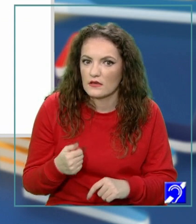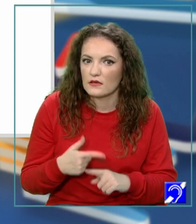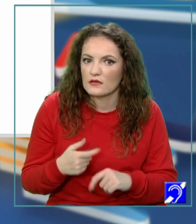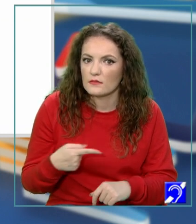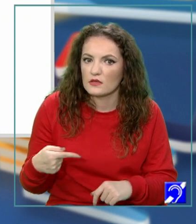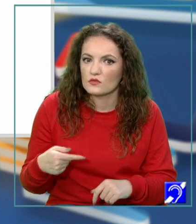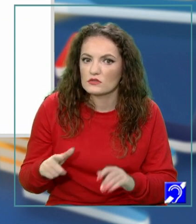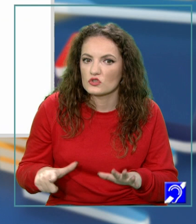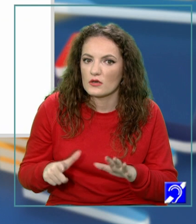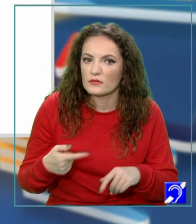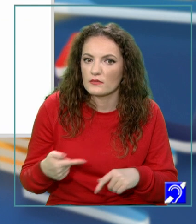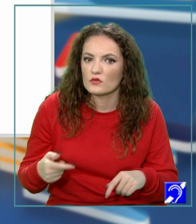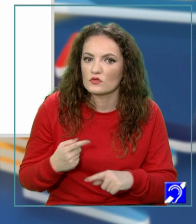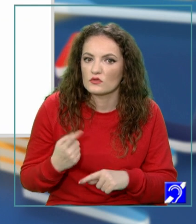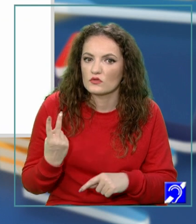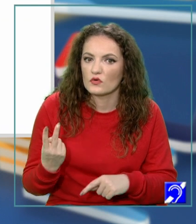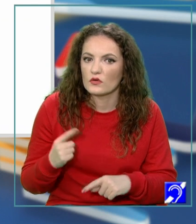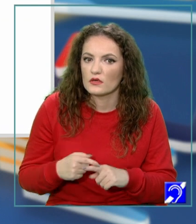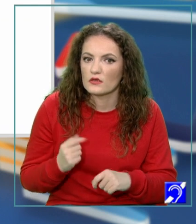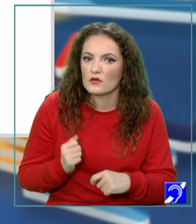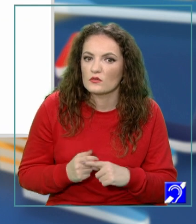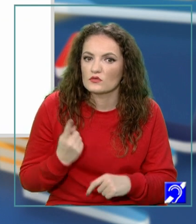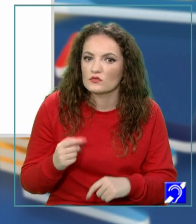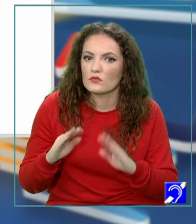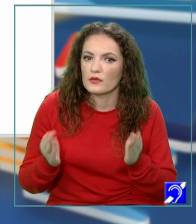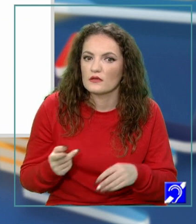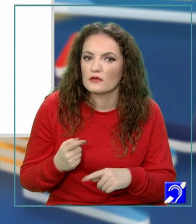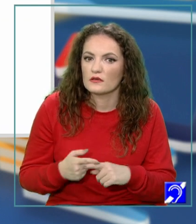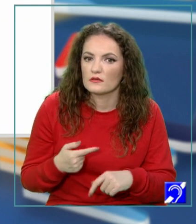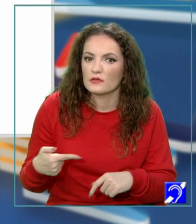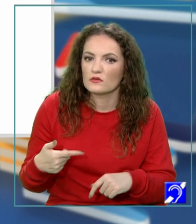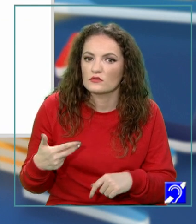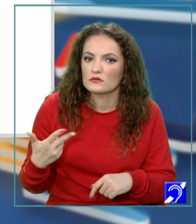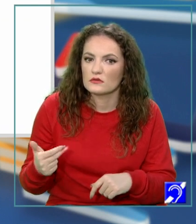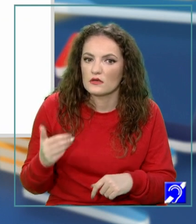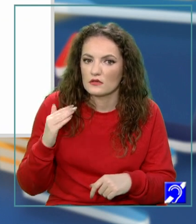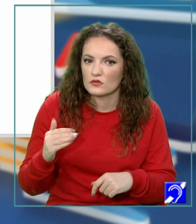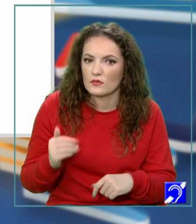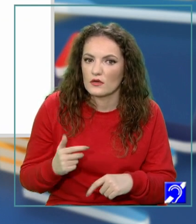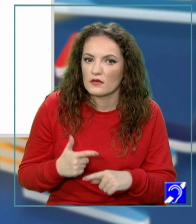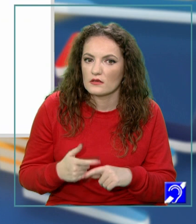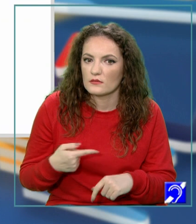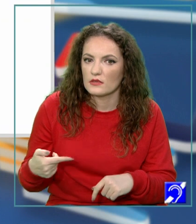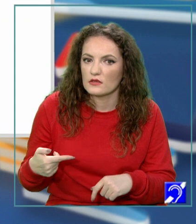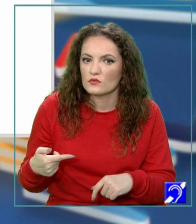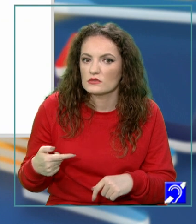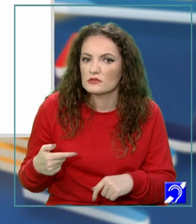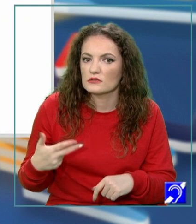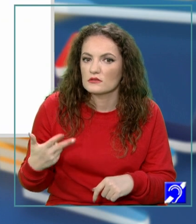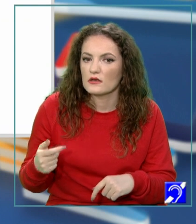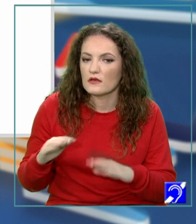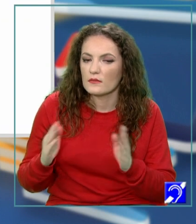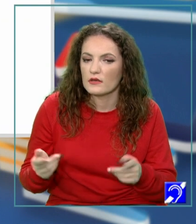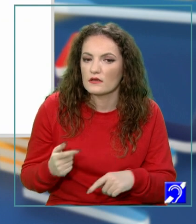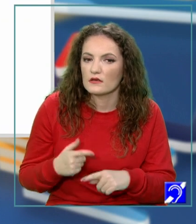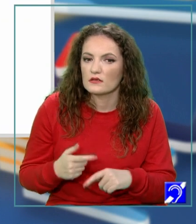7 minus 2x plus 1 supra x minus 7. Înseamnă, ca să pot să rezolv, trebuie să aduc la același numitor.